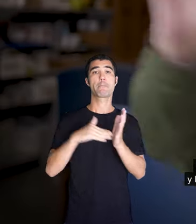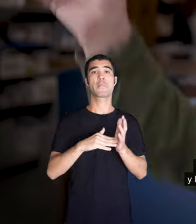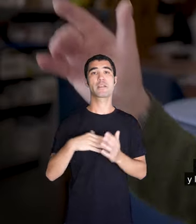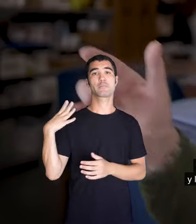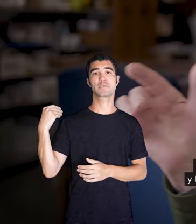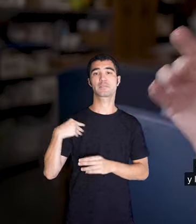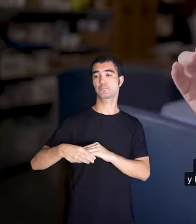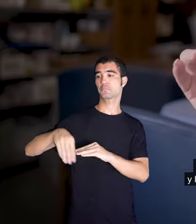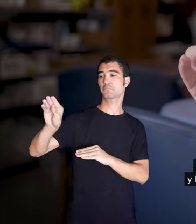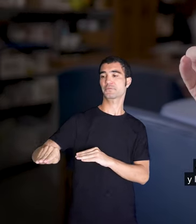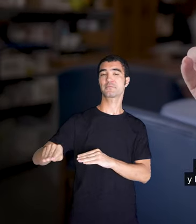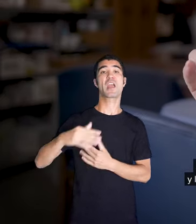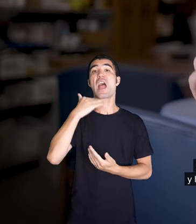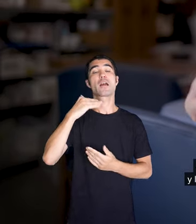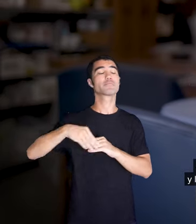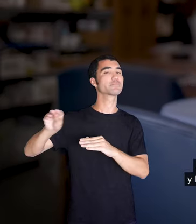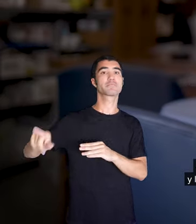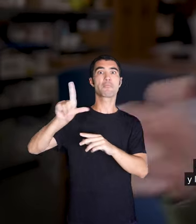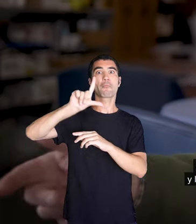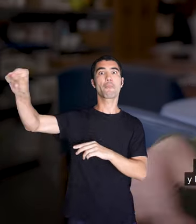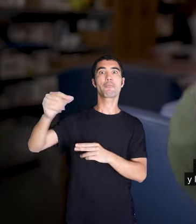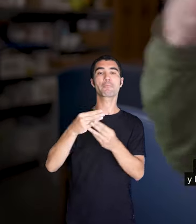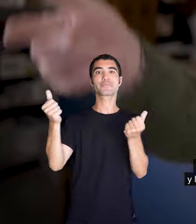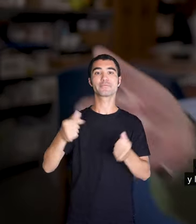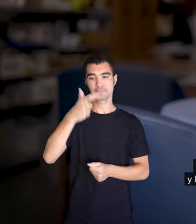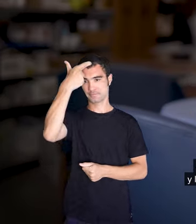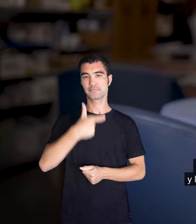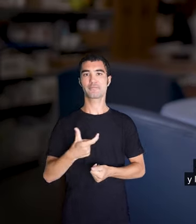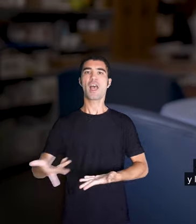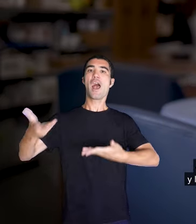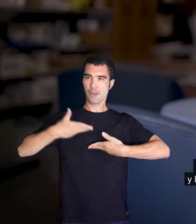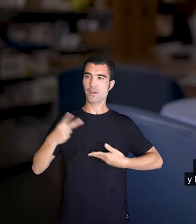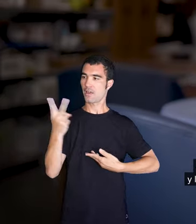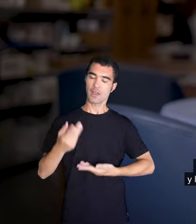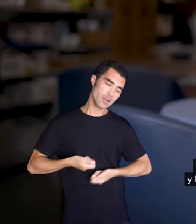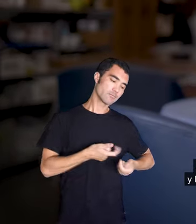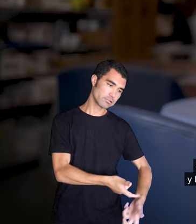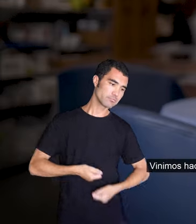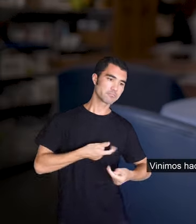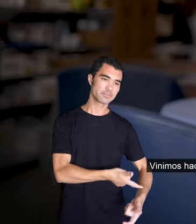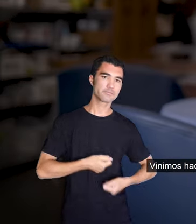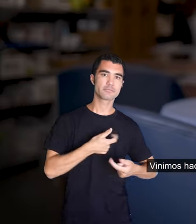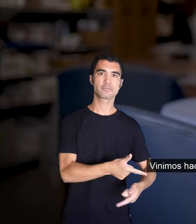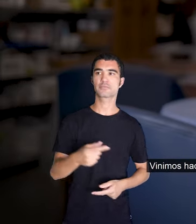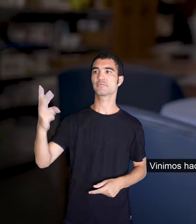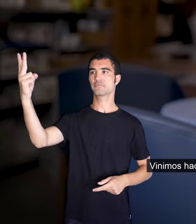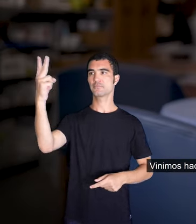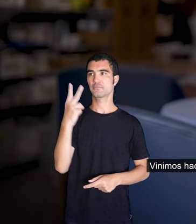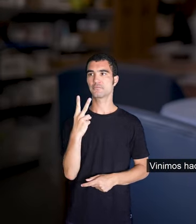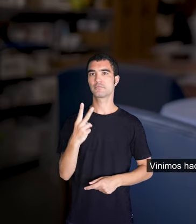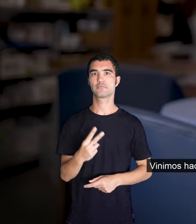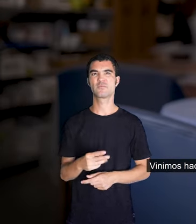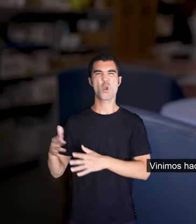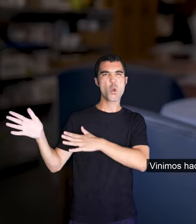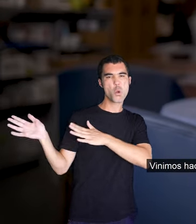i desapareixeren. I llavors em va ajudar a descarregar. I vengueren cap aquí, amb